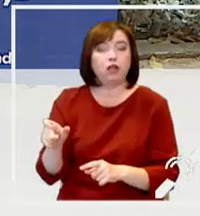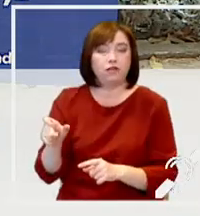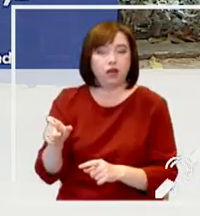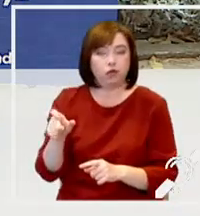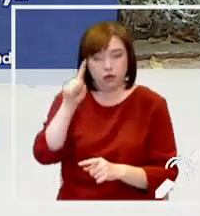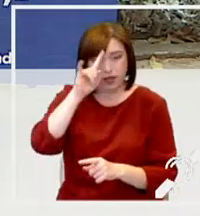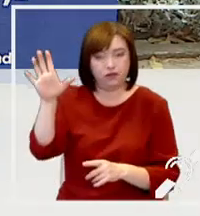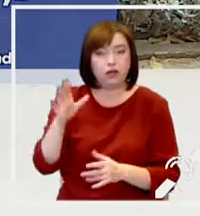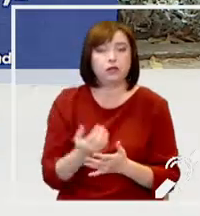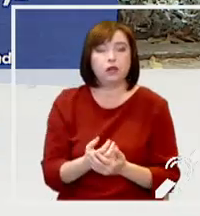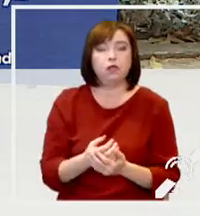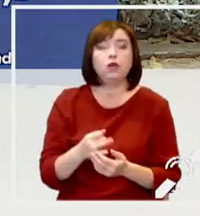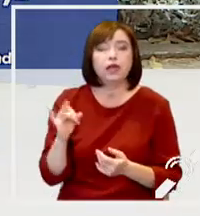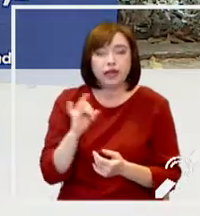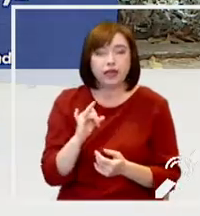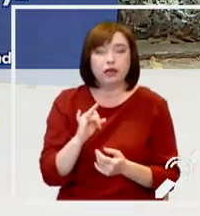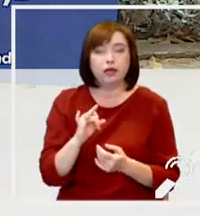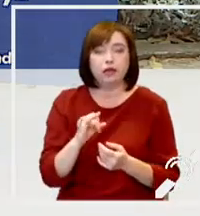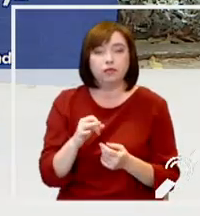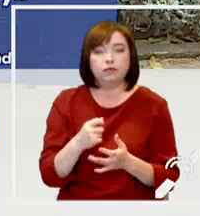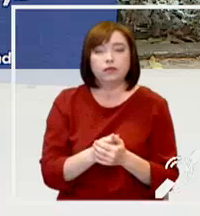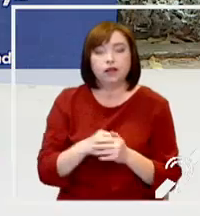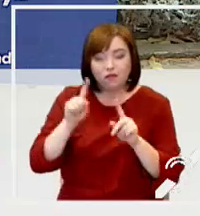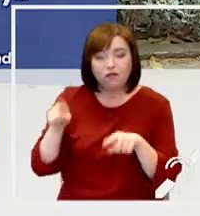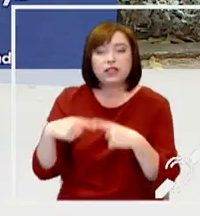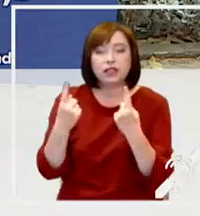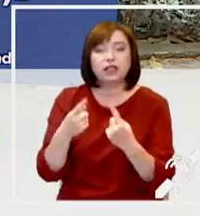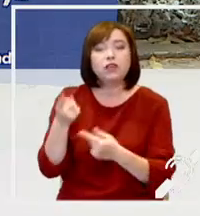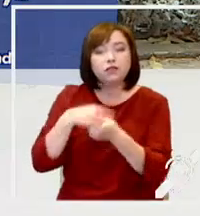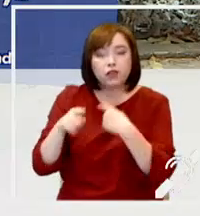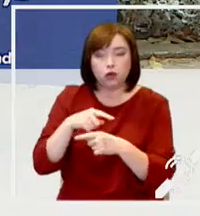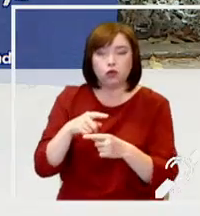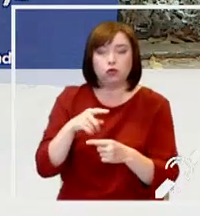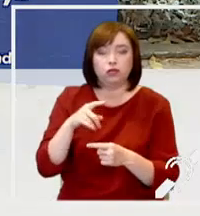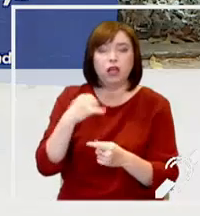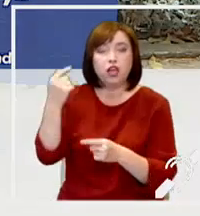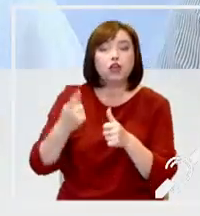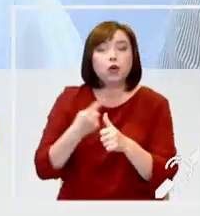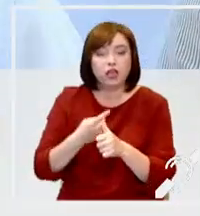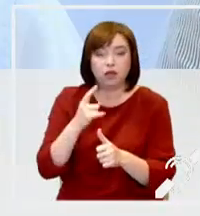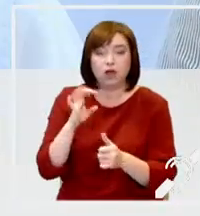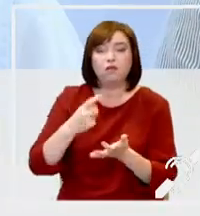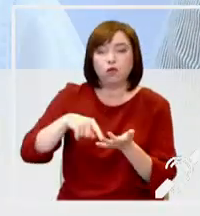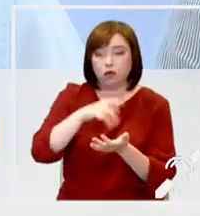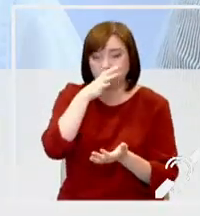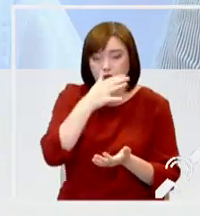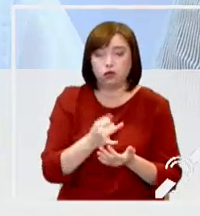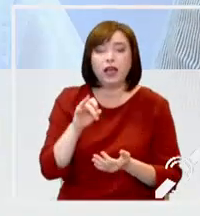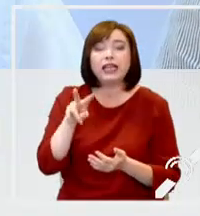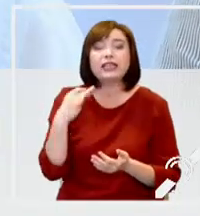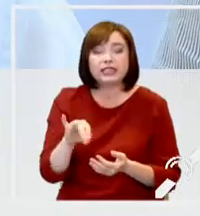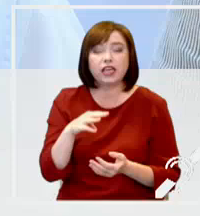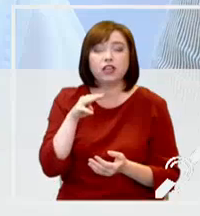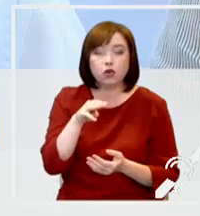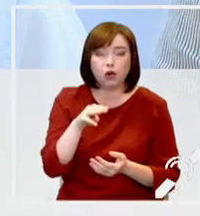remarcabile și de a perpetua moștenirea sa în peisajul urban al municipiului Chișinău. Și liceul teoretic